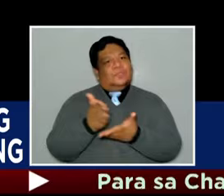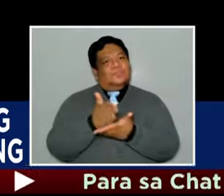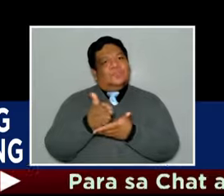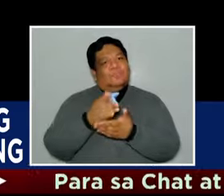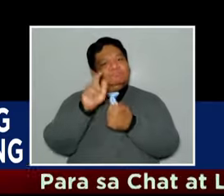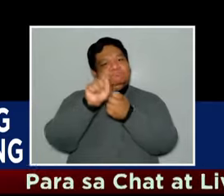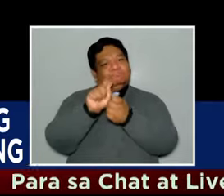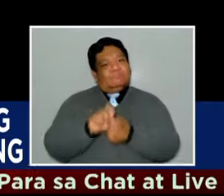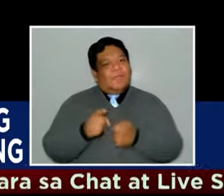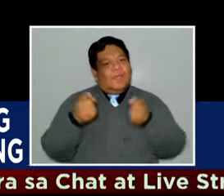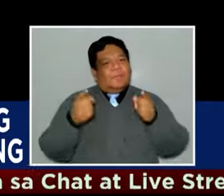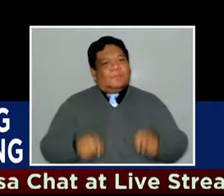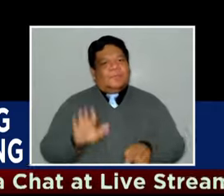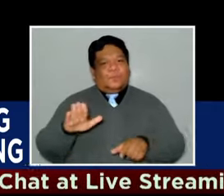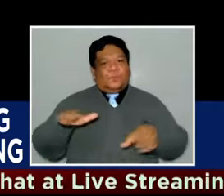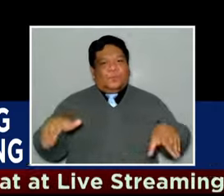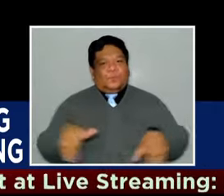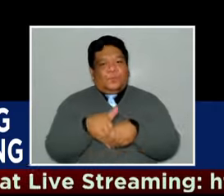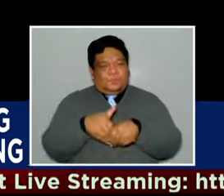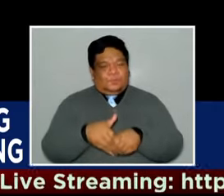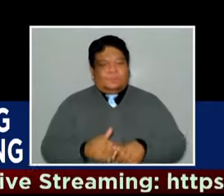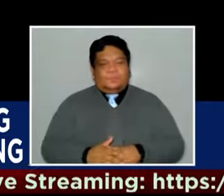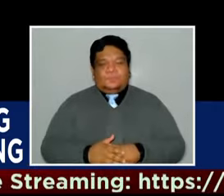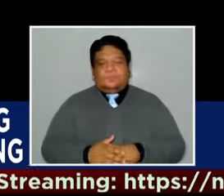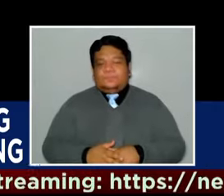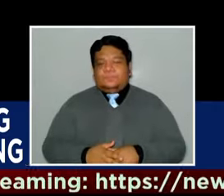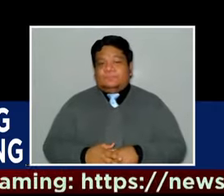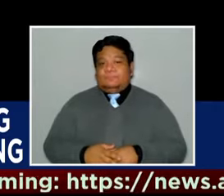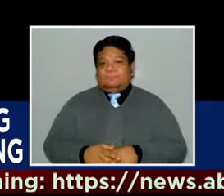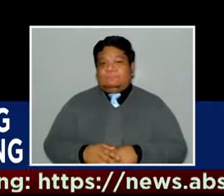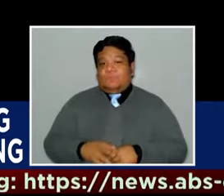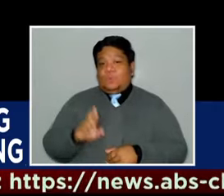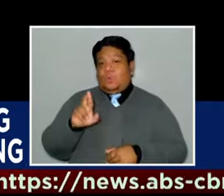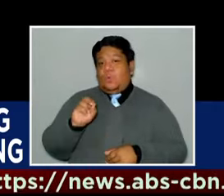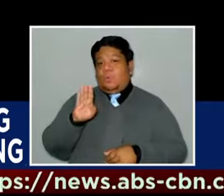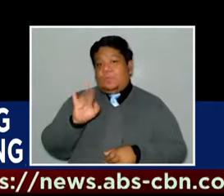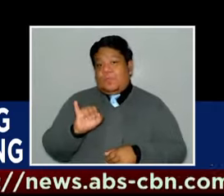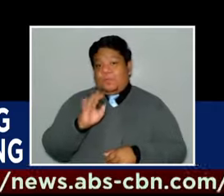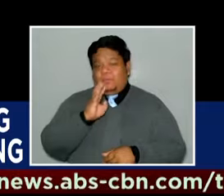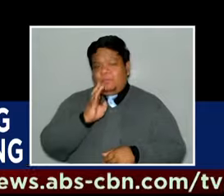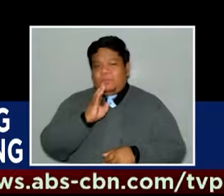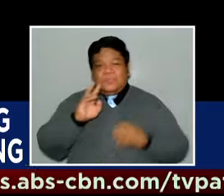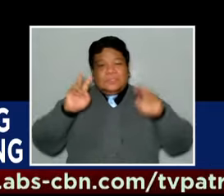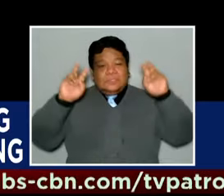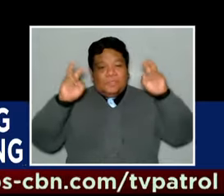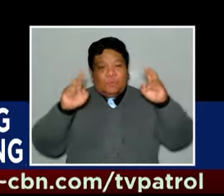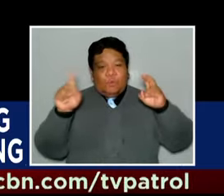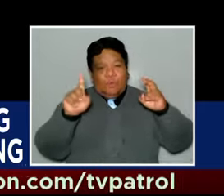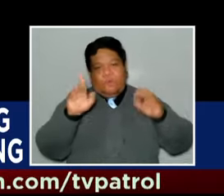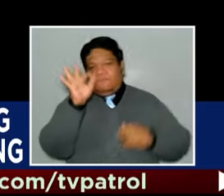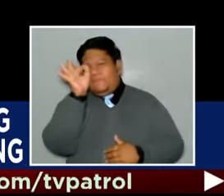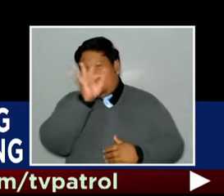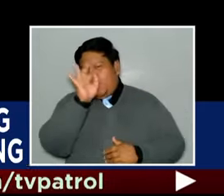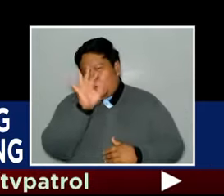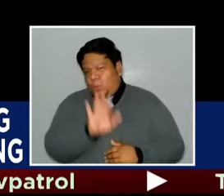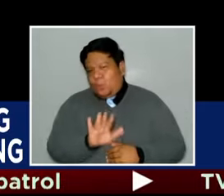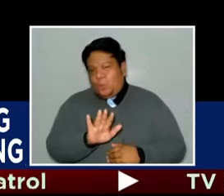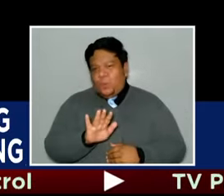kasal. Theme is Filipino because that's what she wants. Yeah. From the theme to what we were